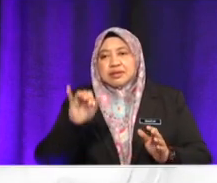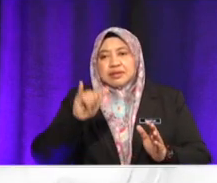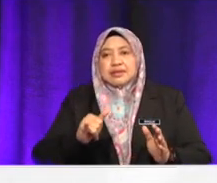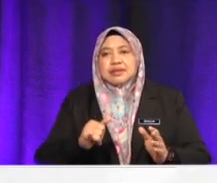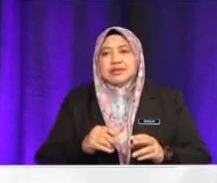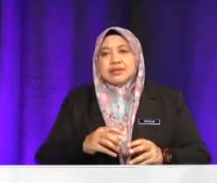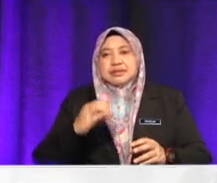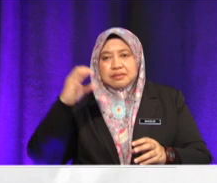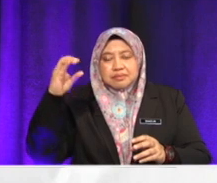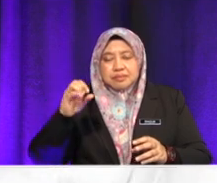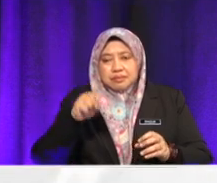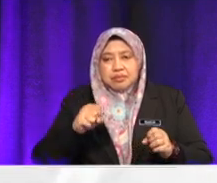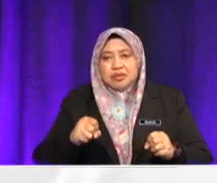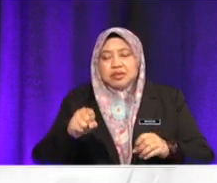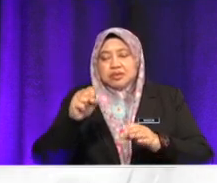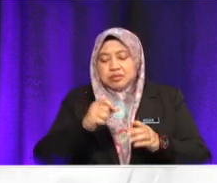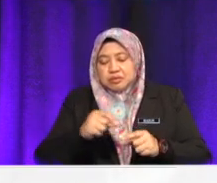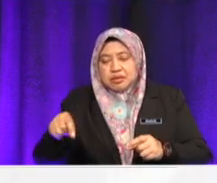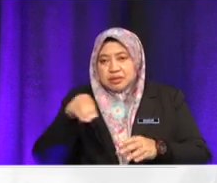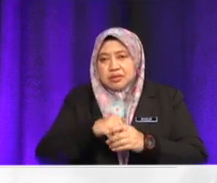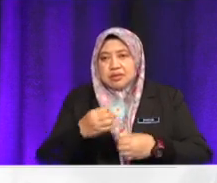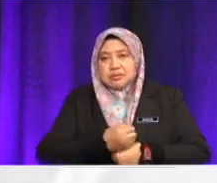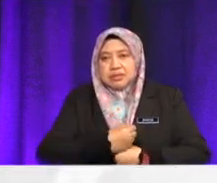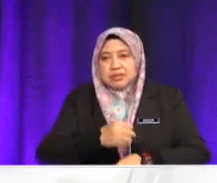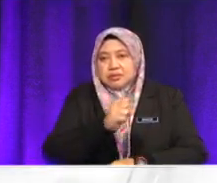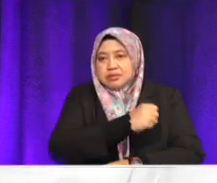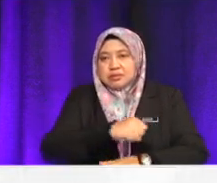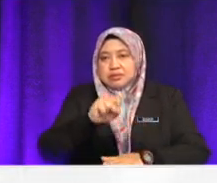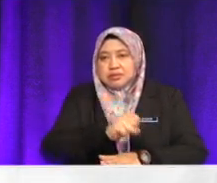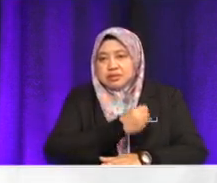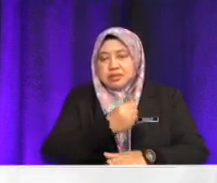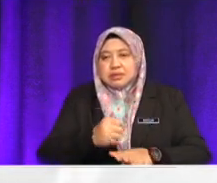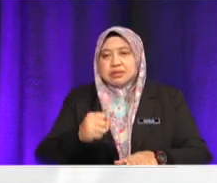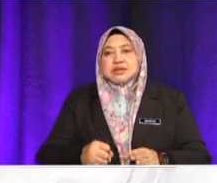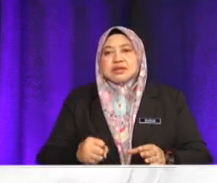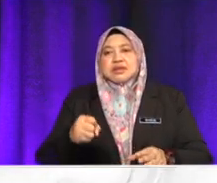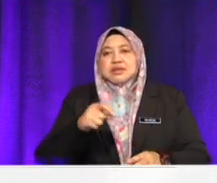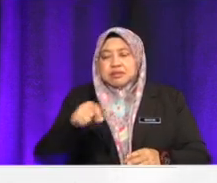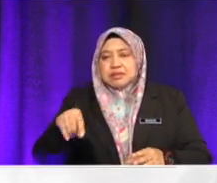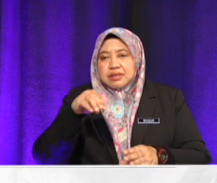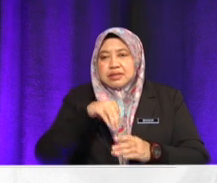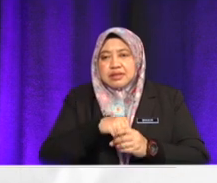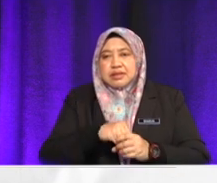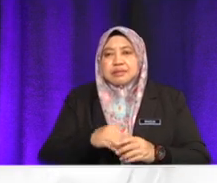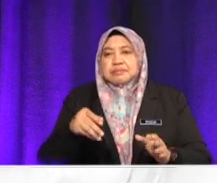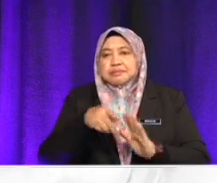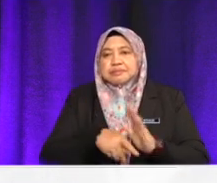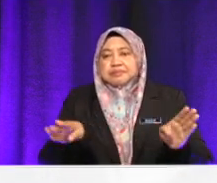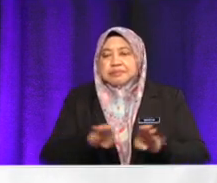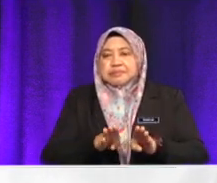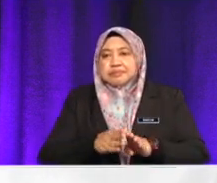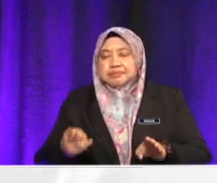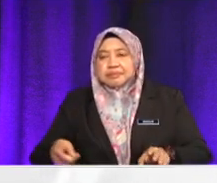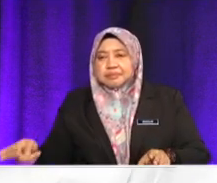dia menulis maklumat diri itu dalam berbagai bahan Oke dan kemudian sudah